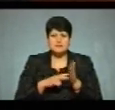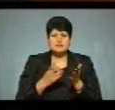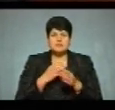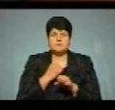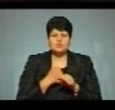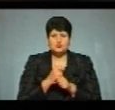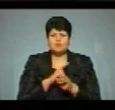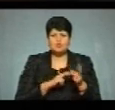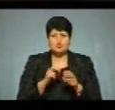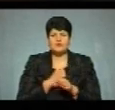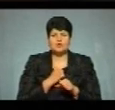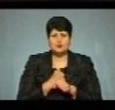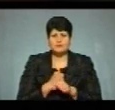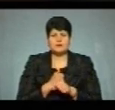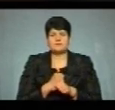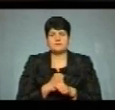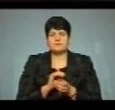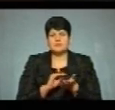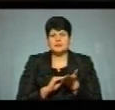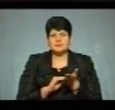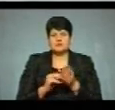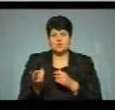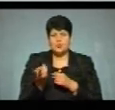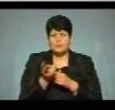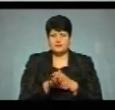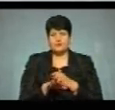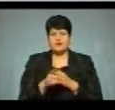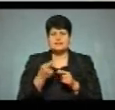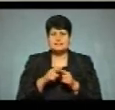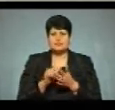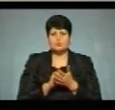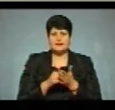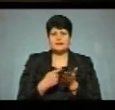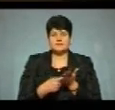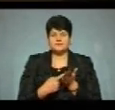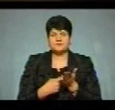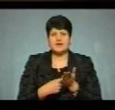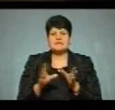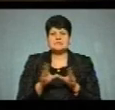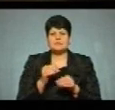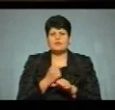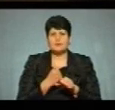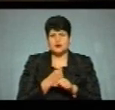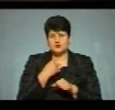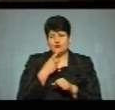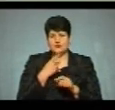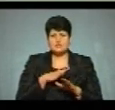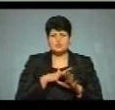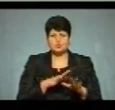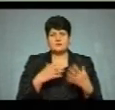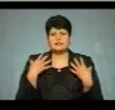працюють пошуковець роботи і кар'єрний радник, підписують вони обоє. Це документ, яким вони затверджують співпрацю, каже заступник начальника відділу